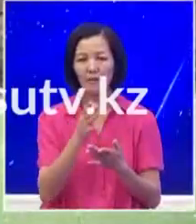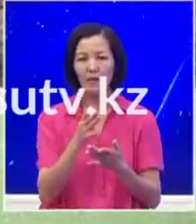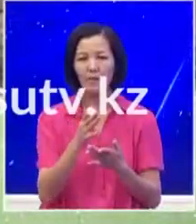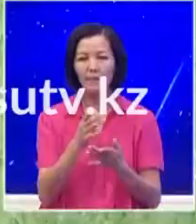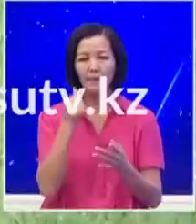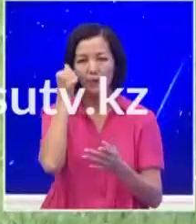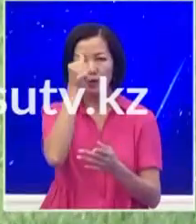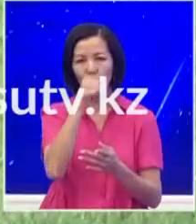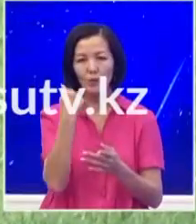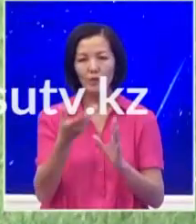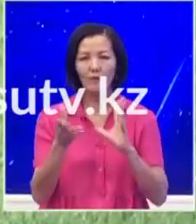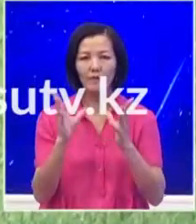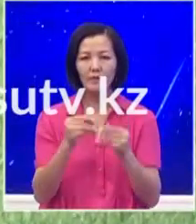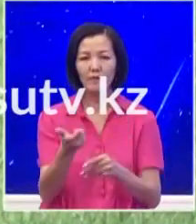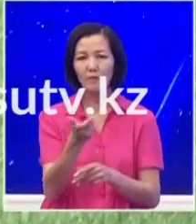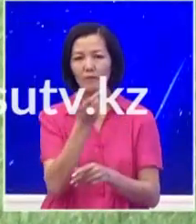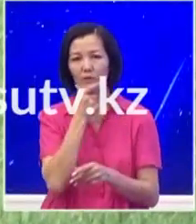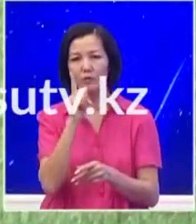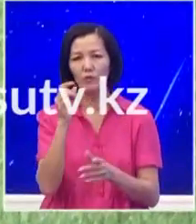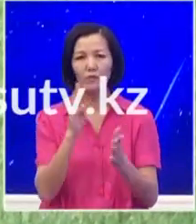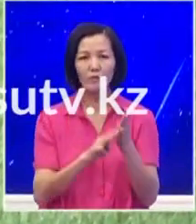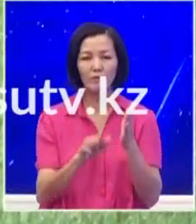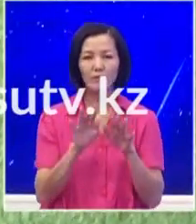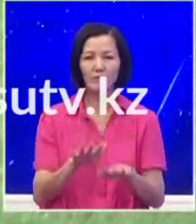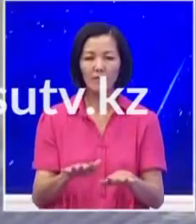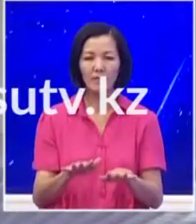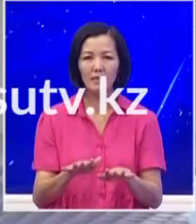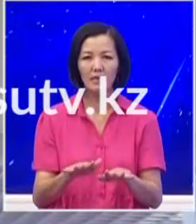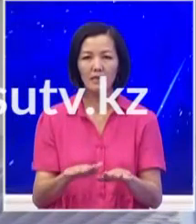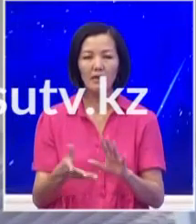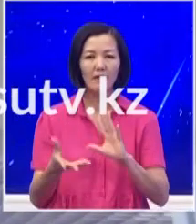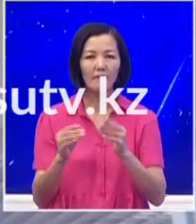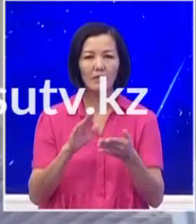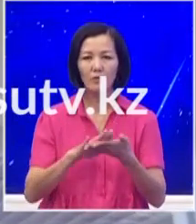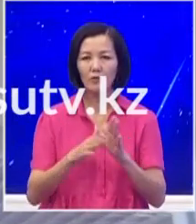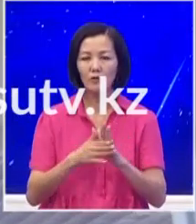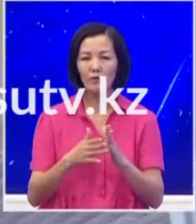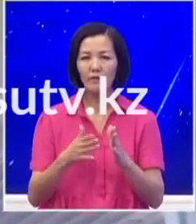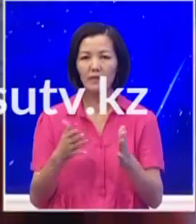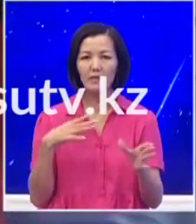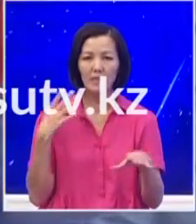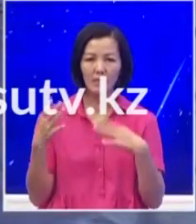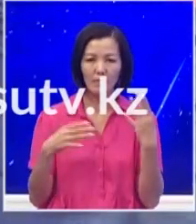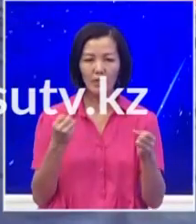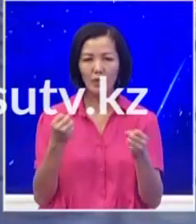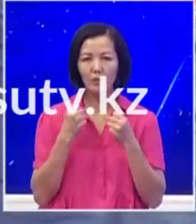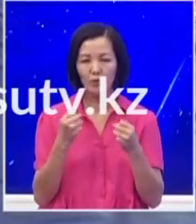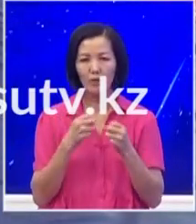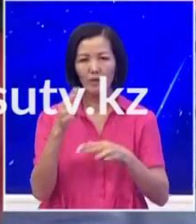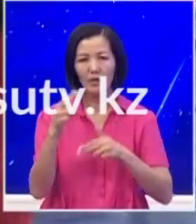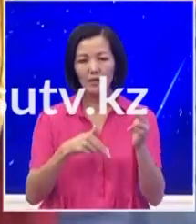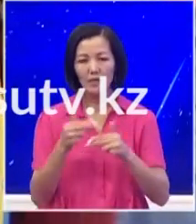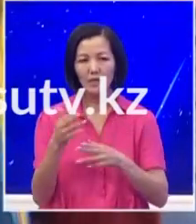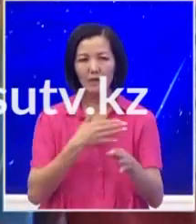Зрительная трибуна рассчитана на 180 мест. Одним словом, созданы все условия для занятий спортом. На строительство